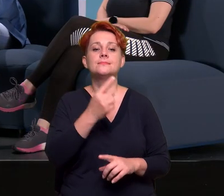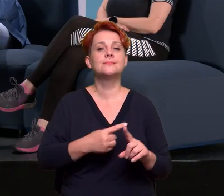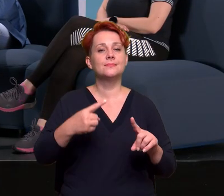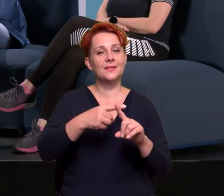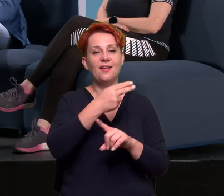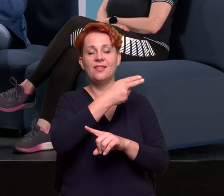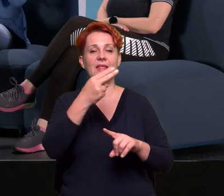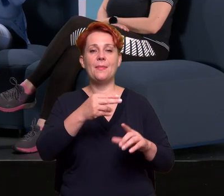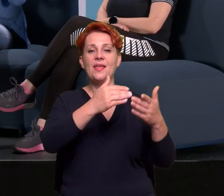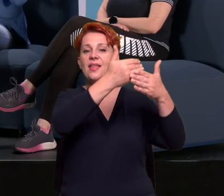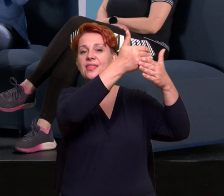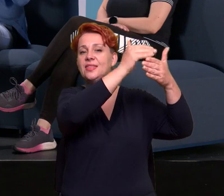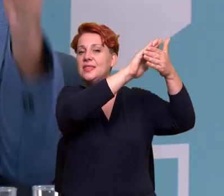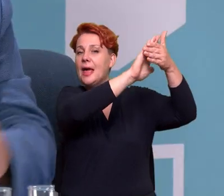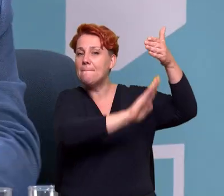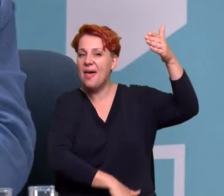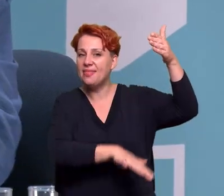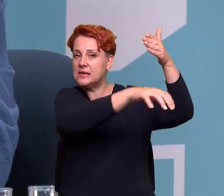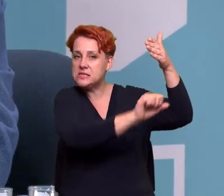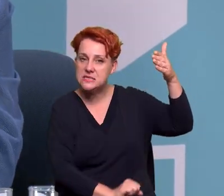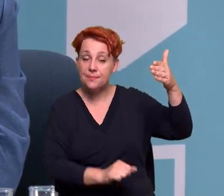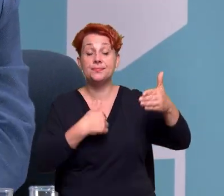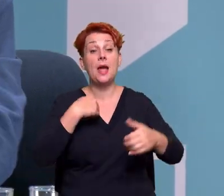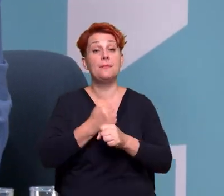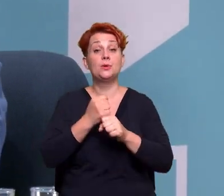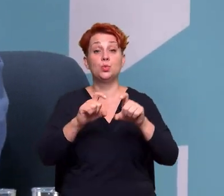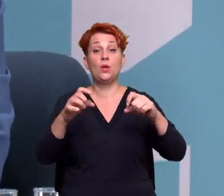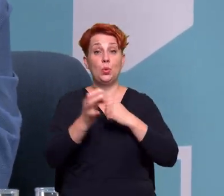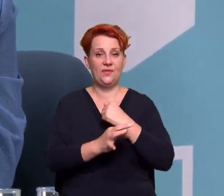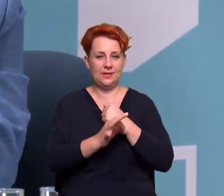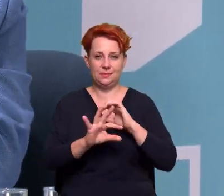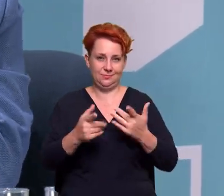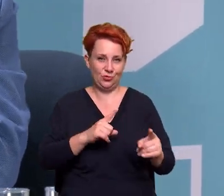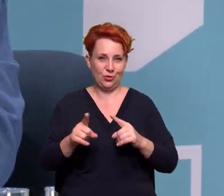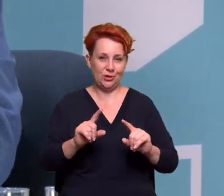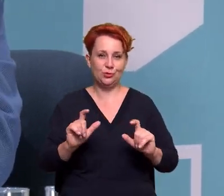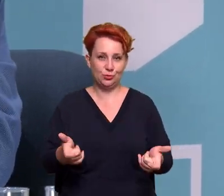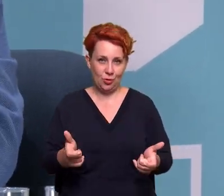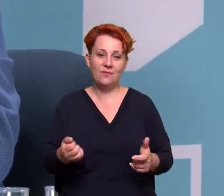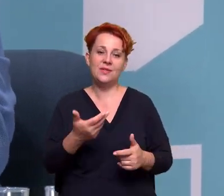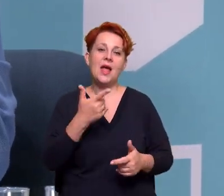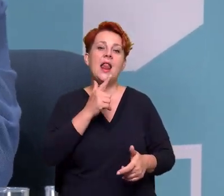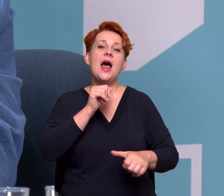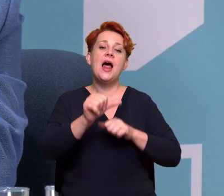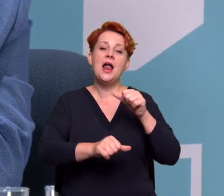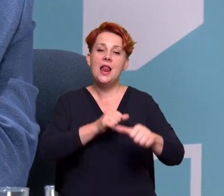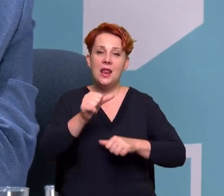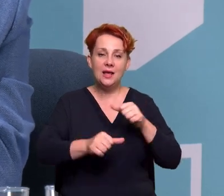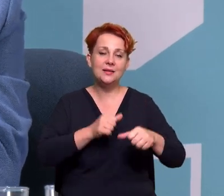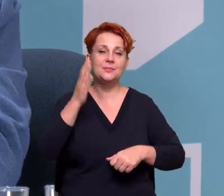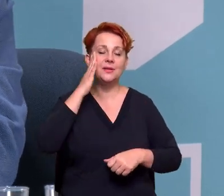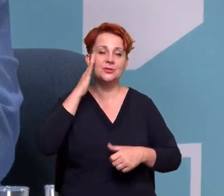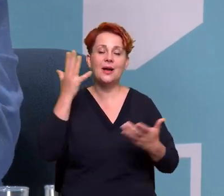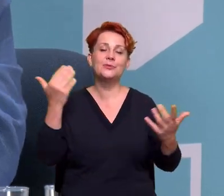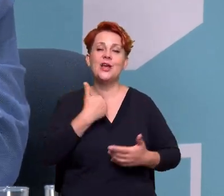tapet zdzierania, bo jestem pracownikiem uniwersytetu, co w Polsce oznacza, że wiele lat mieszkałem w kawalerce 27 metrów